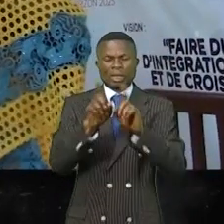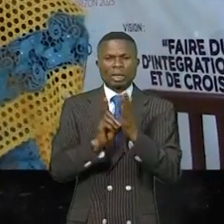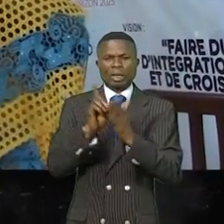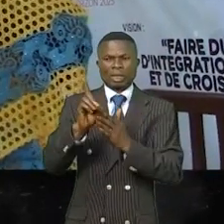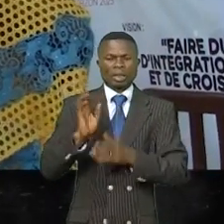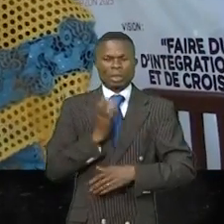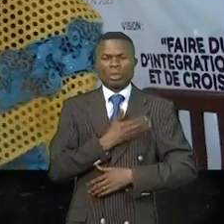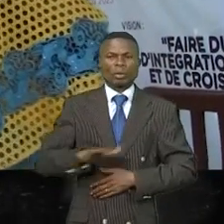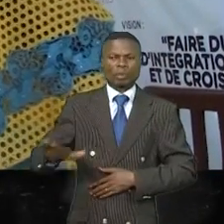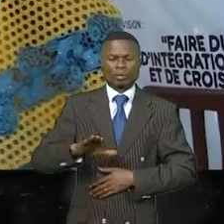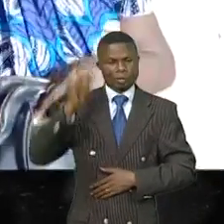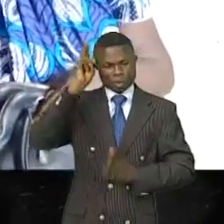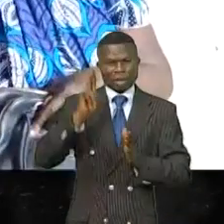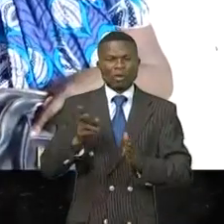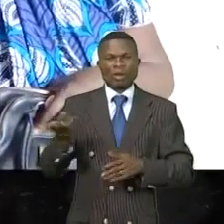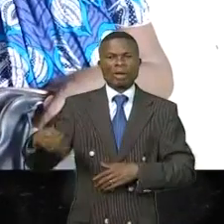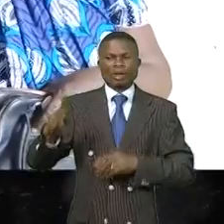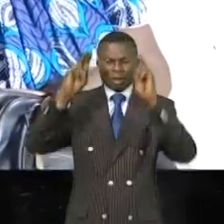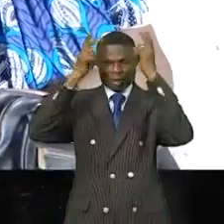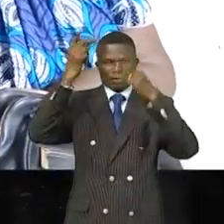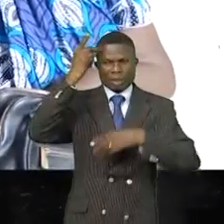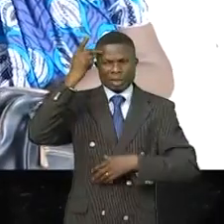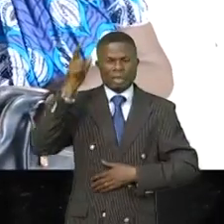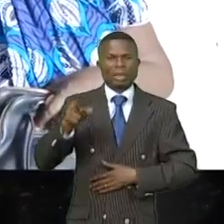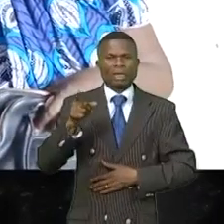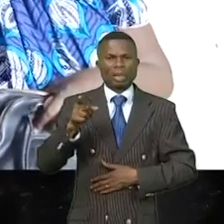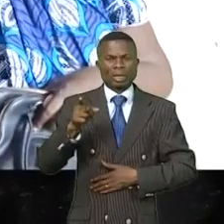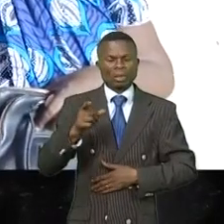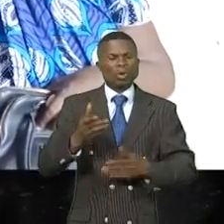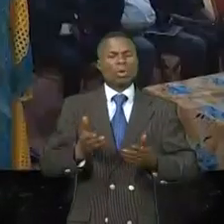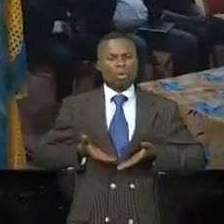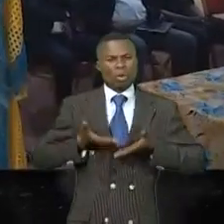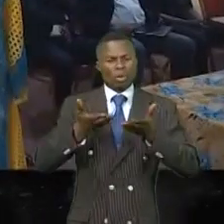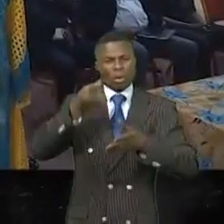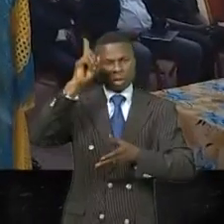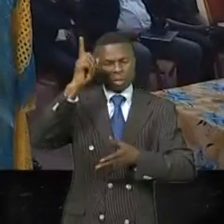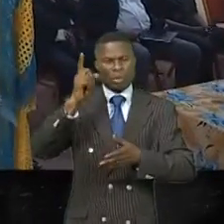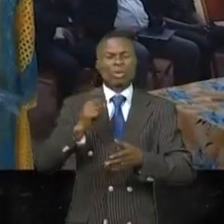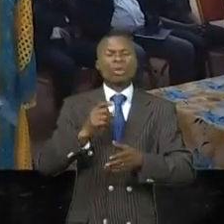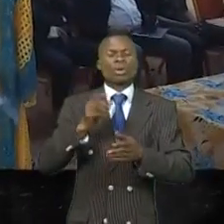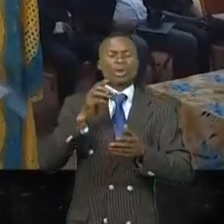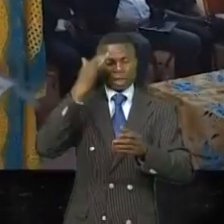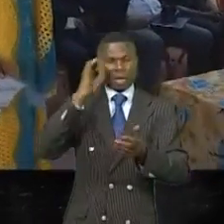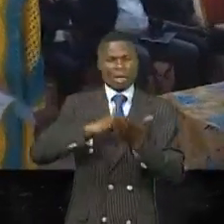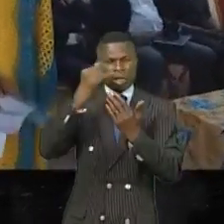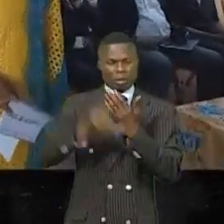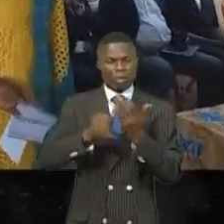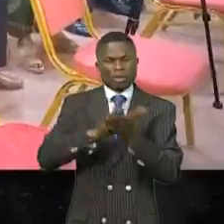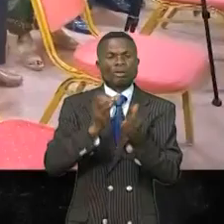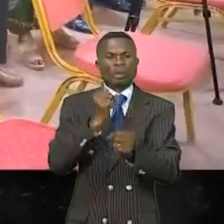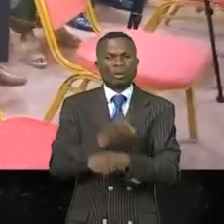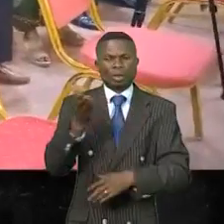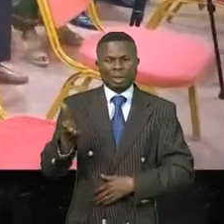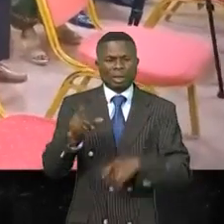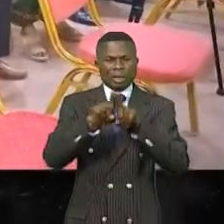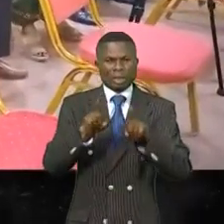de la RDC. Le gouverneur de la ville-province Kinshasa, Gentilien Gobila, se veut le pionnier dans la matérialisation de cette vision du chef de l'État.